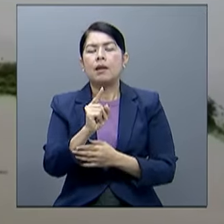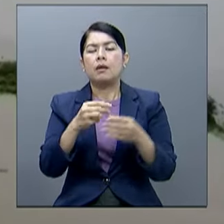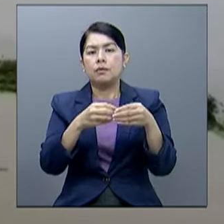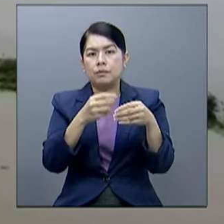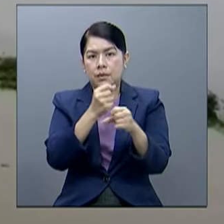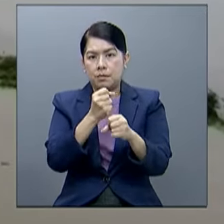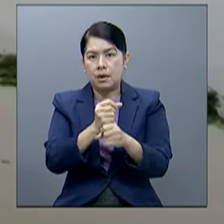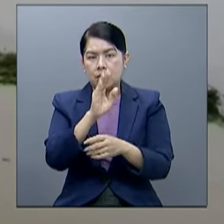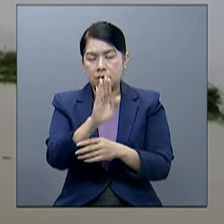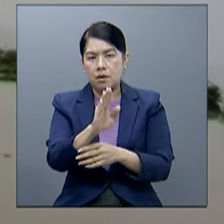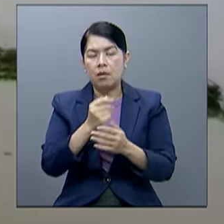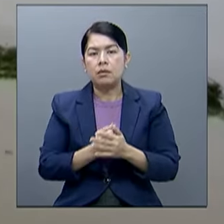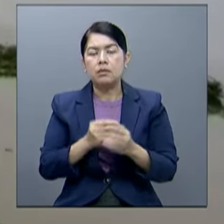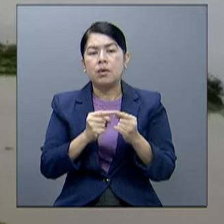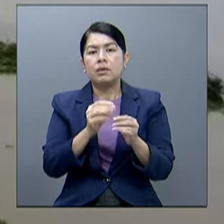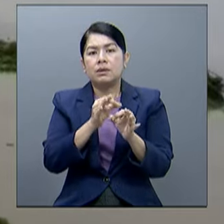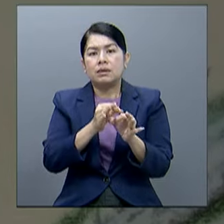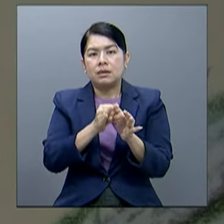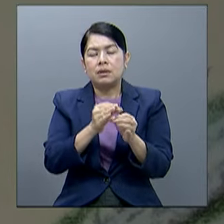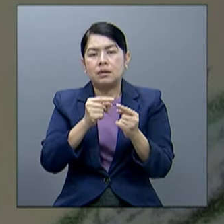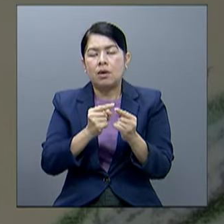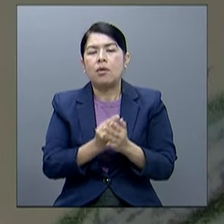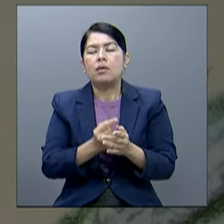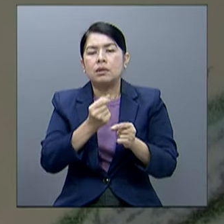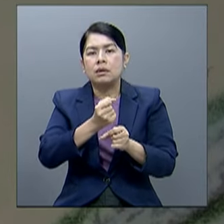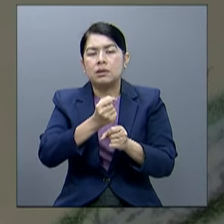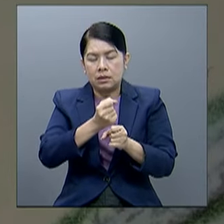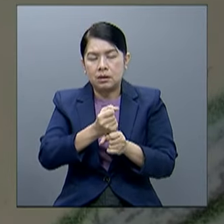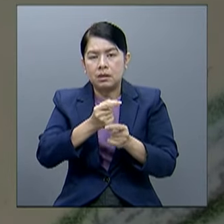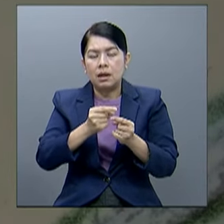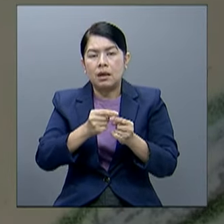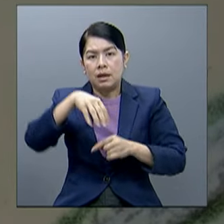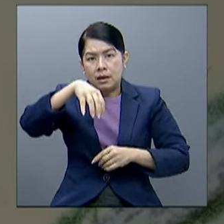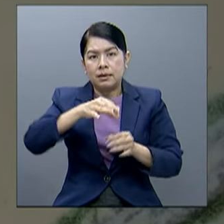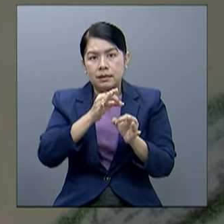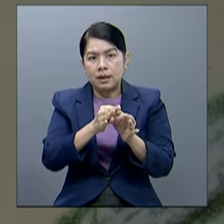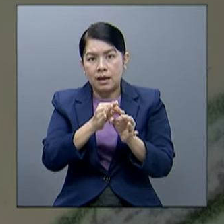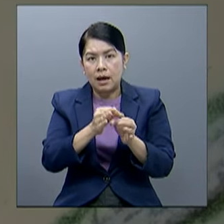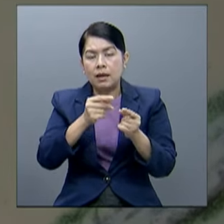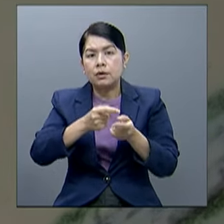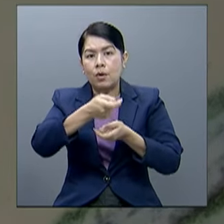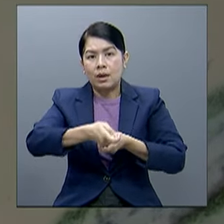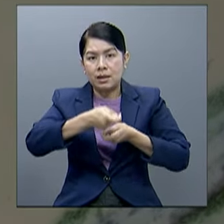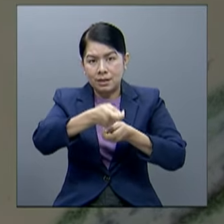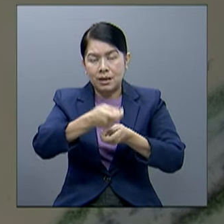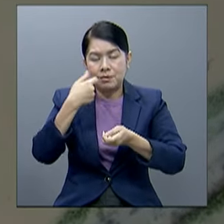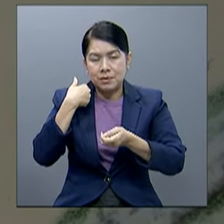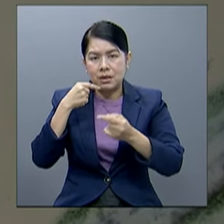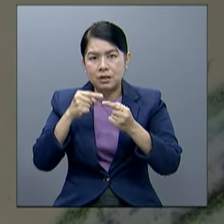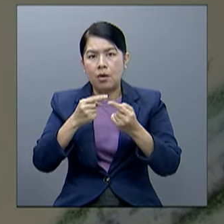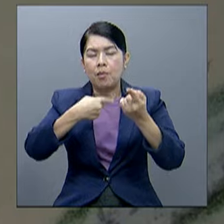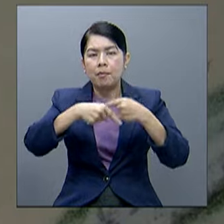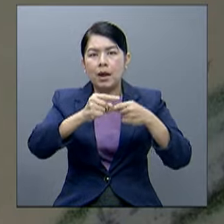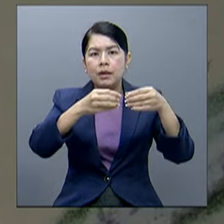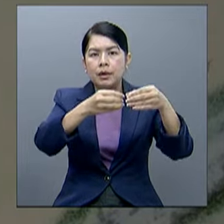ที่สาขาธนาคารเพื่อการเกษตรและสหกรณ์ตอนนี้เตรียมที่จะเร่งลงพื้นที่ทั้งจังหวัดน่านเชียงรายนะ